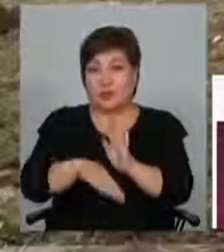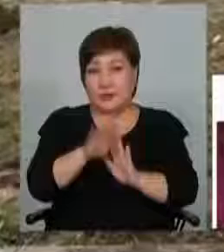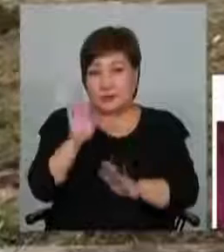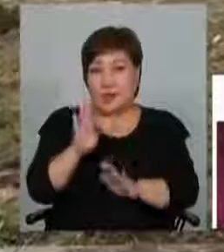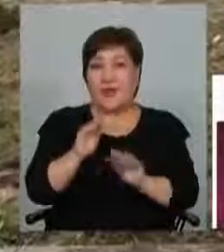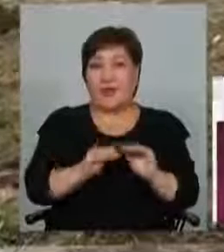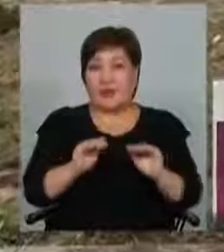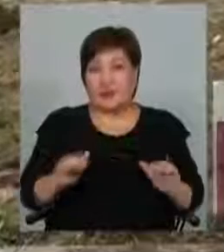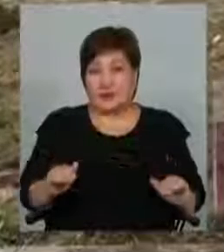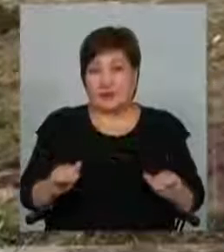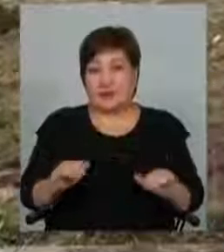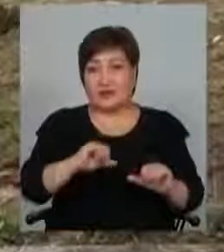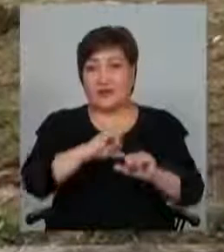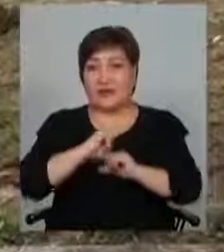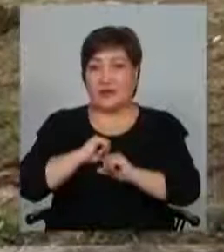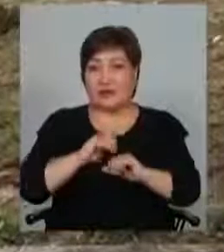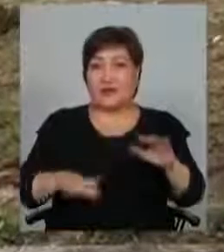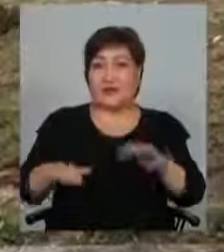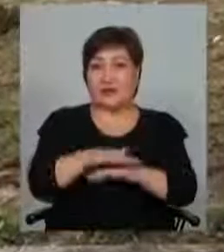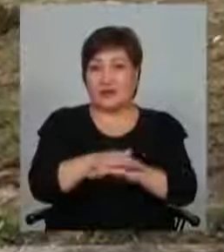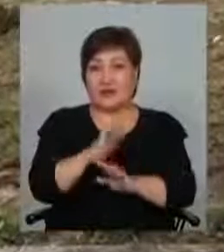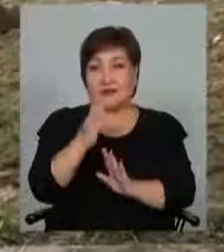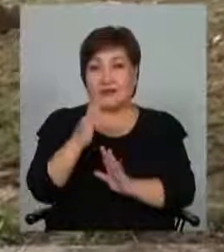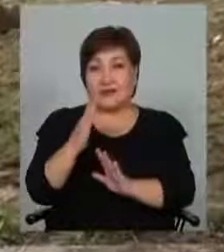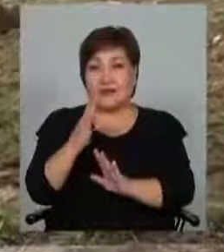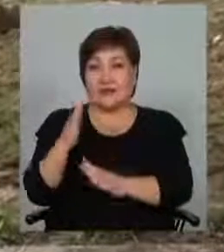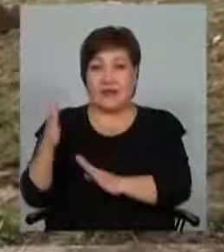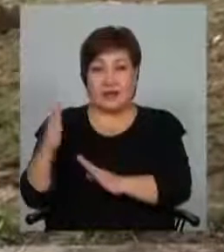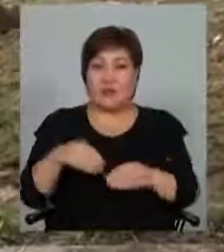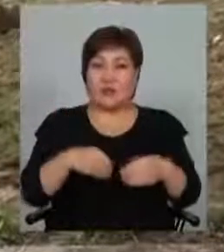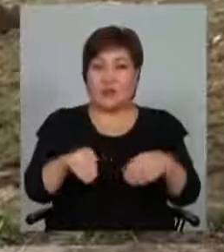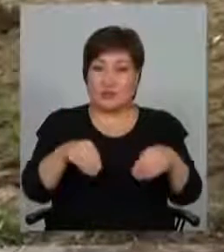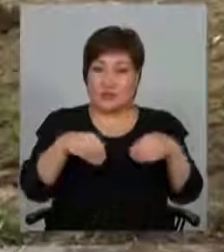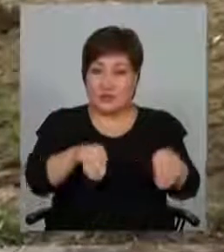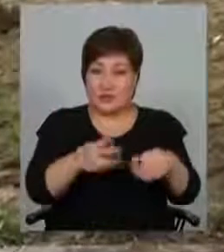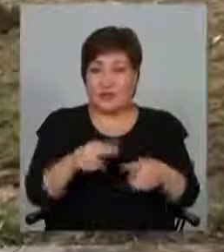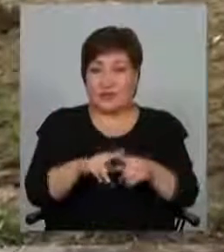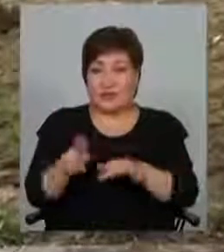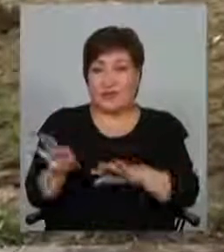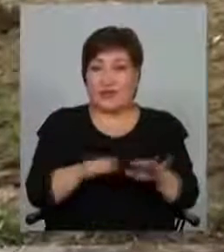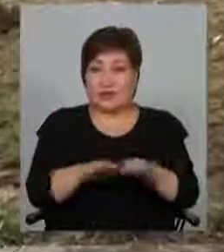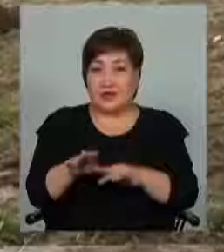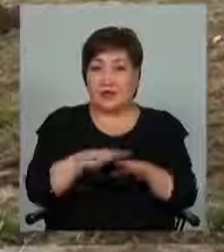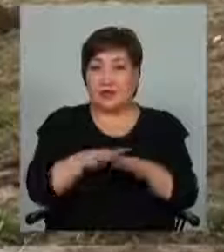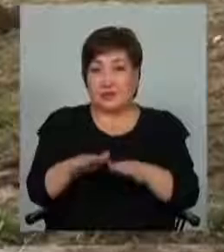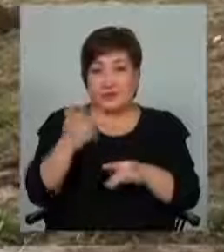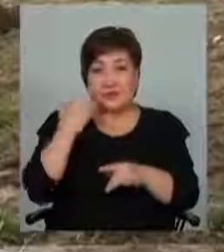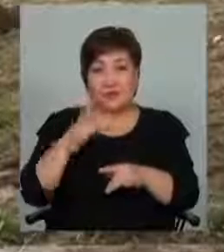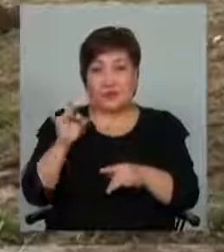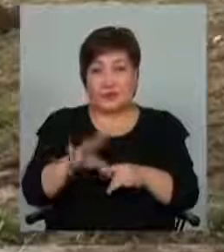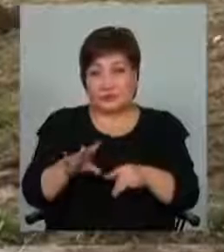балалар демалатын алаңға тал отырғызып жатырмыз. Осындай шаралар жүзеге аса берсін.